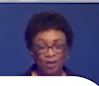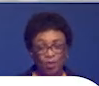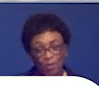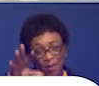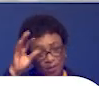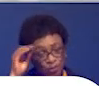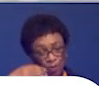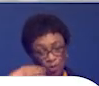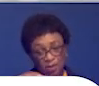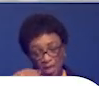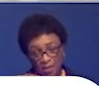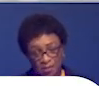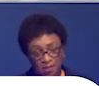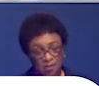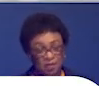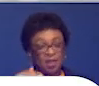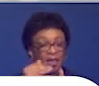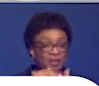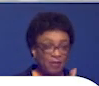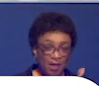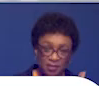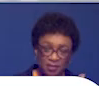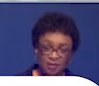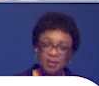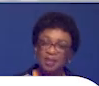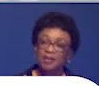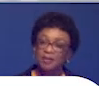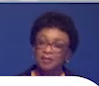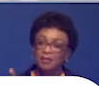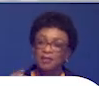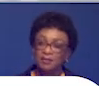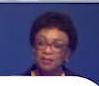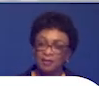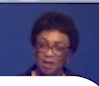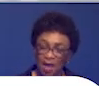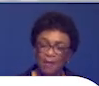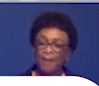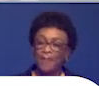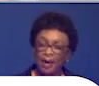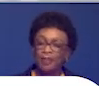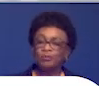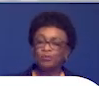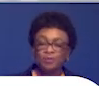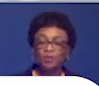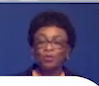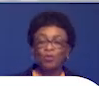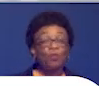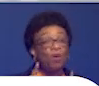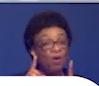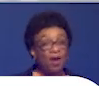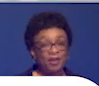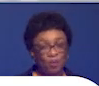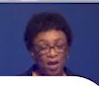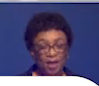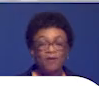sabati na tehama yewa MK mkubwa kwa walimu Wake